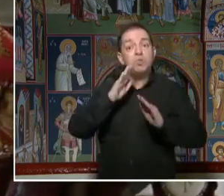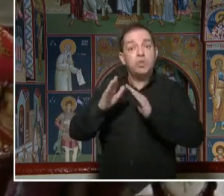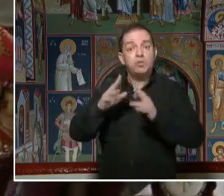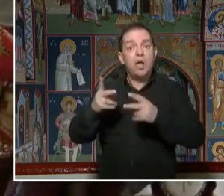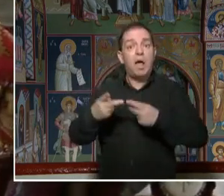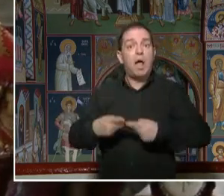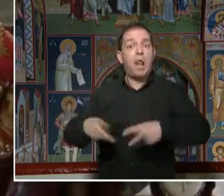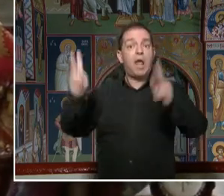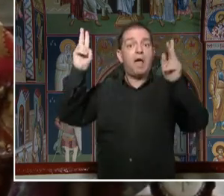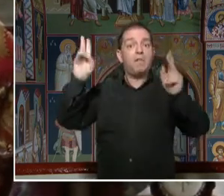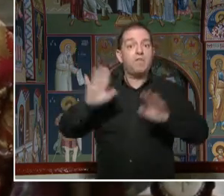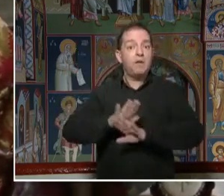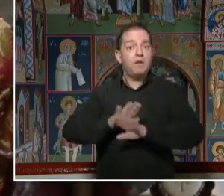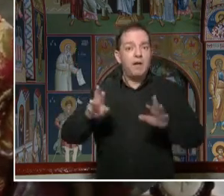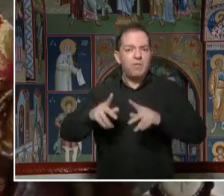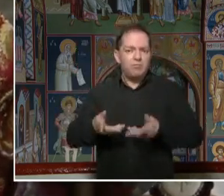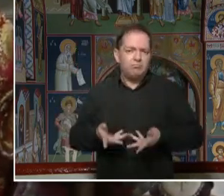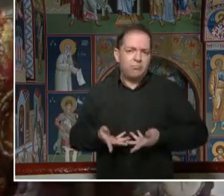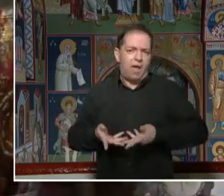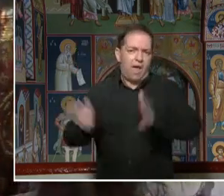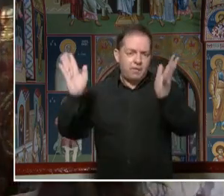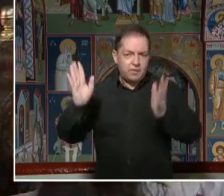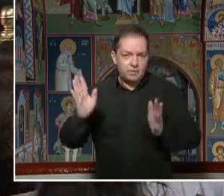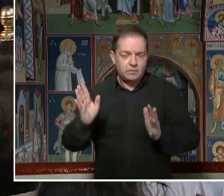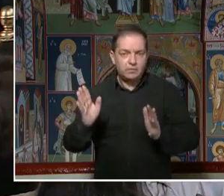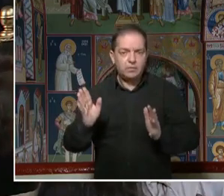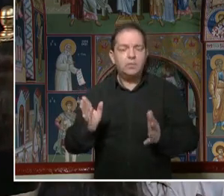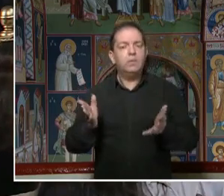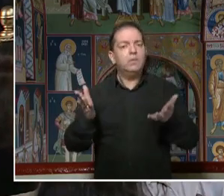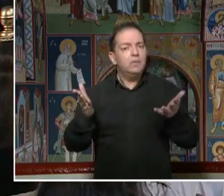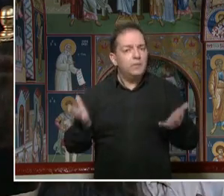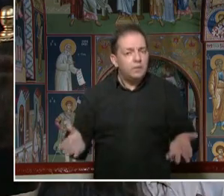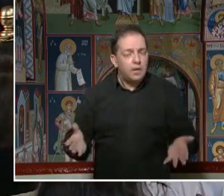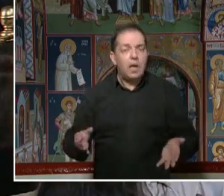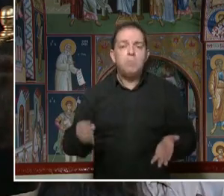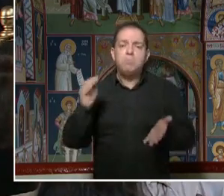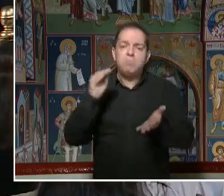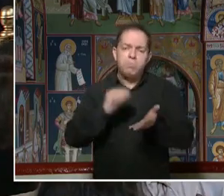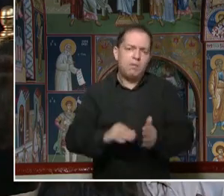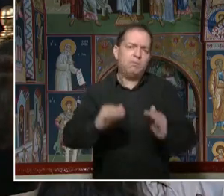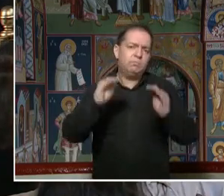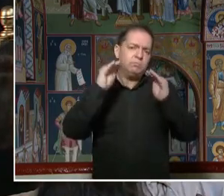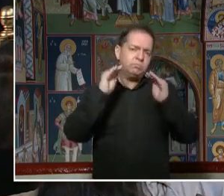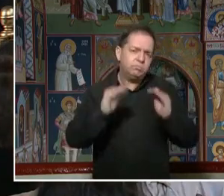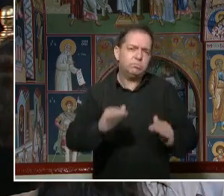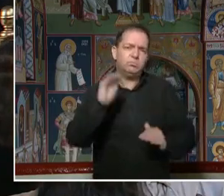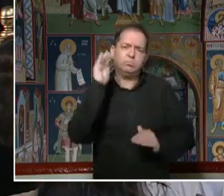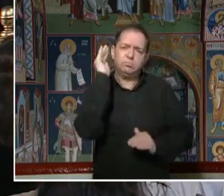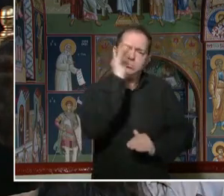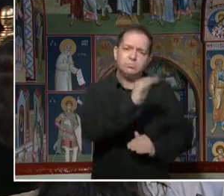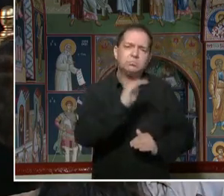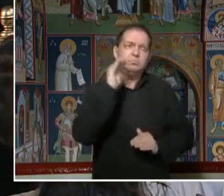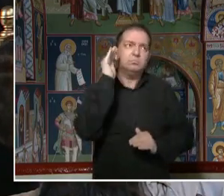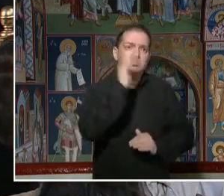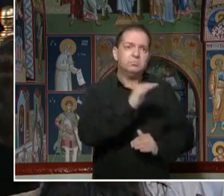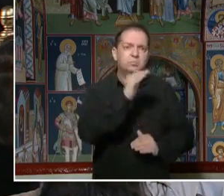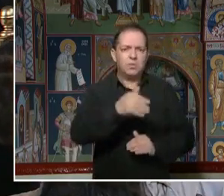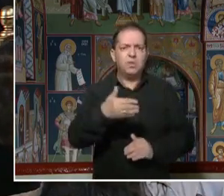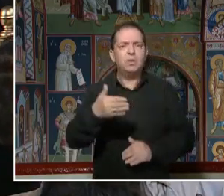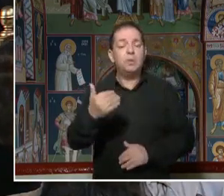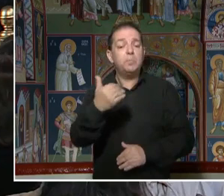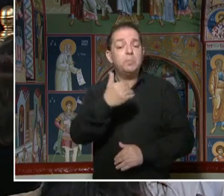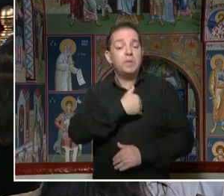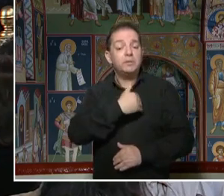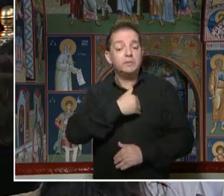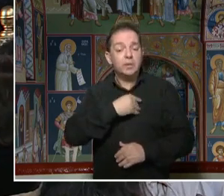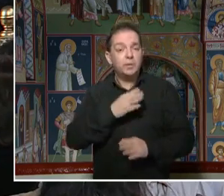τους εξωτερικούς εχθρούς. Ωστόσο μπορούμε να την επικαλούμεθα να μας ενισχύει κατά των